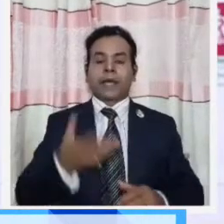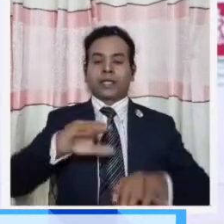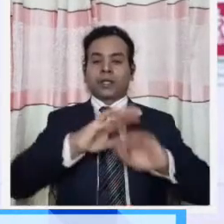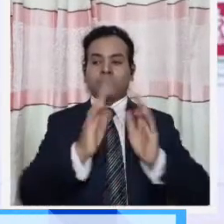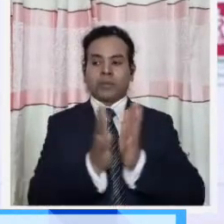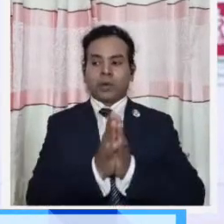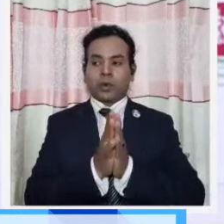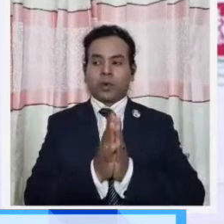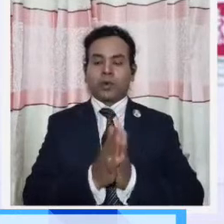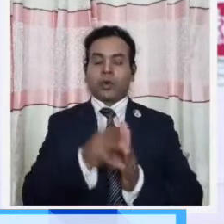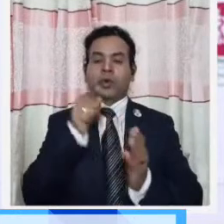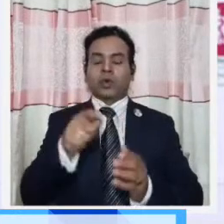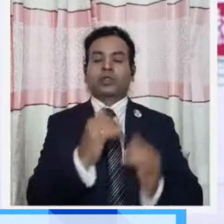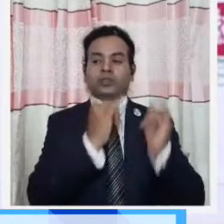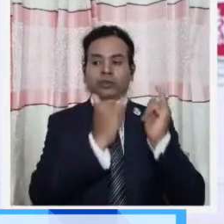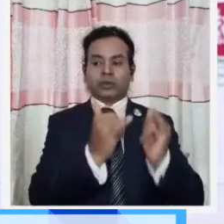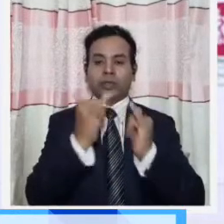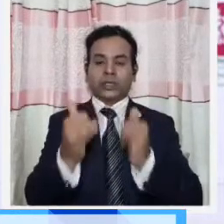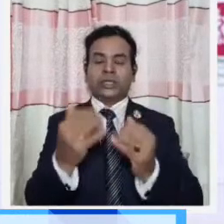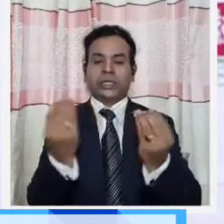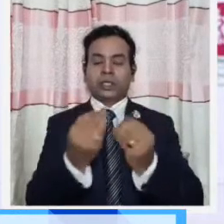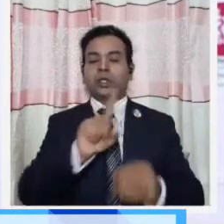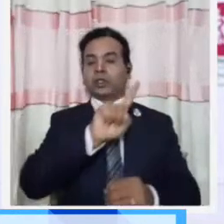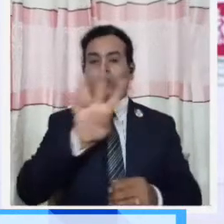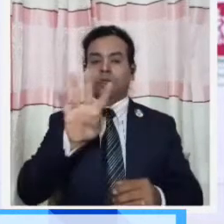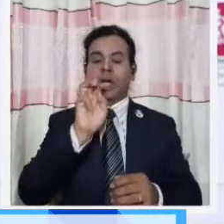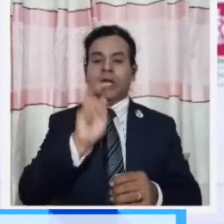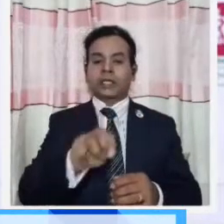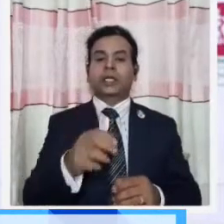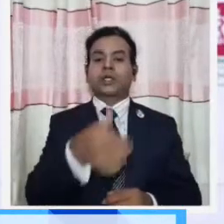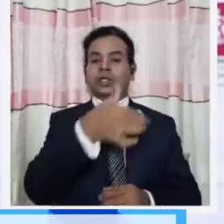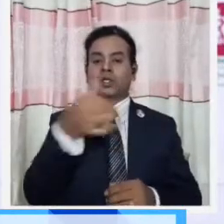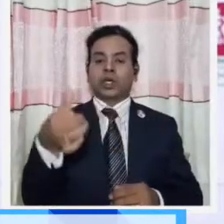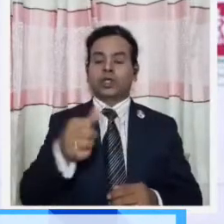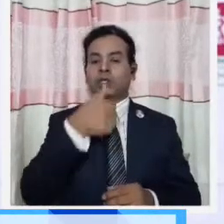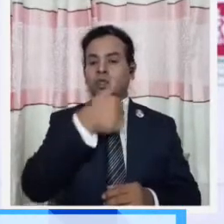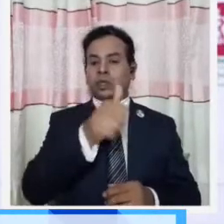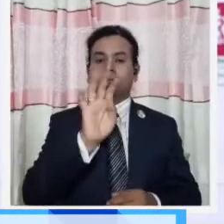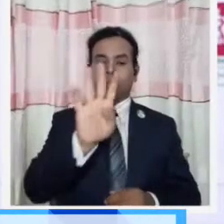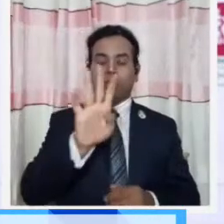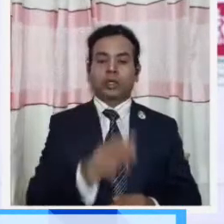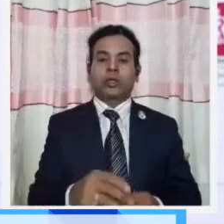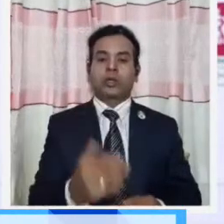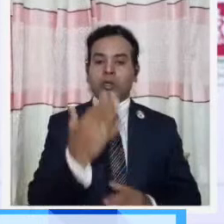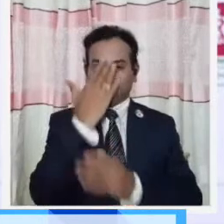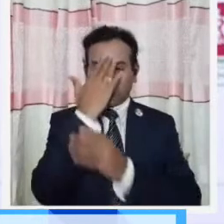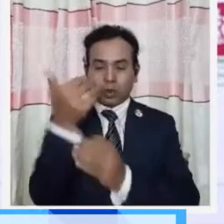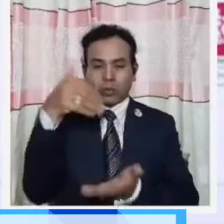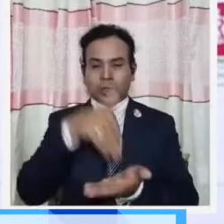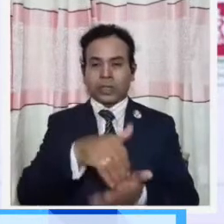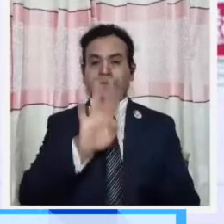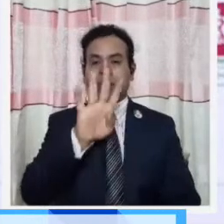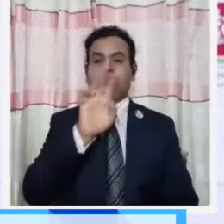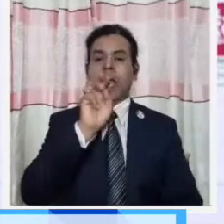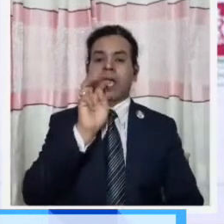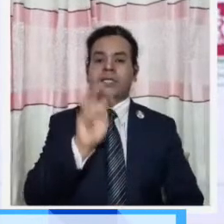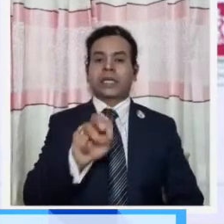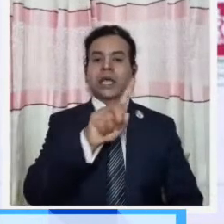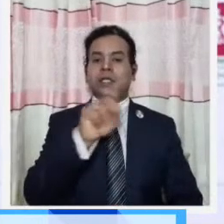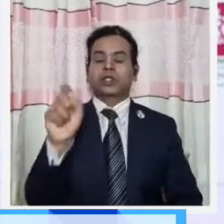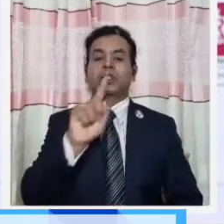সারা দেশের অন্যান্য হাসপাতালে খালি আছে ১১৪টি। সারা দেশে শয্যা সংখ্যা, সাধারণ শয্যা